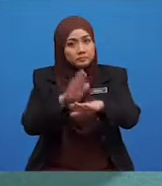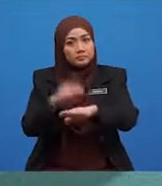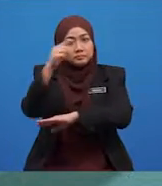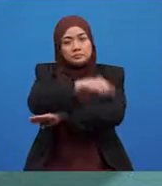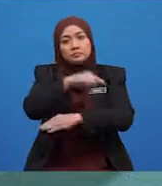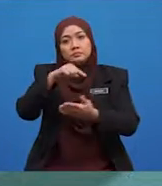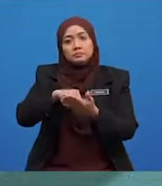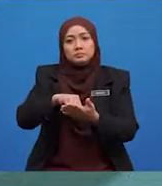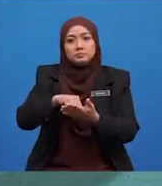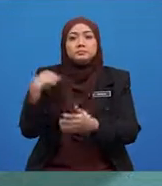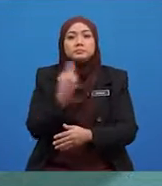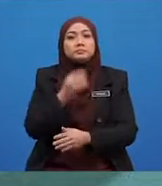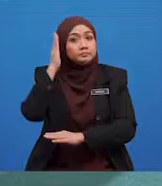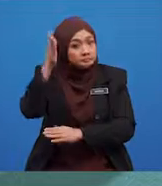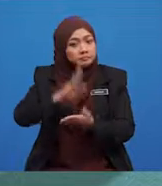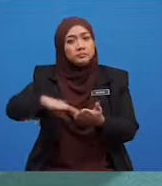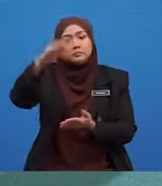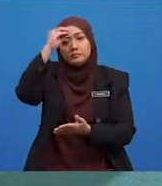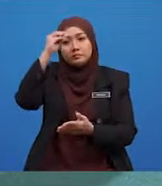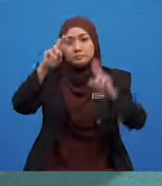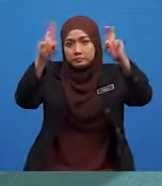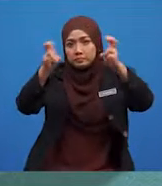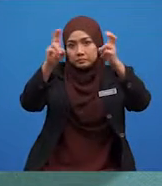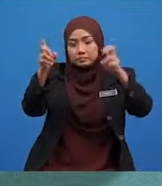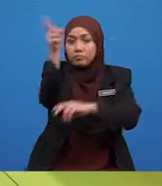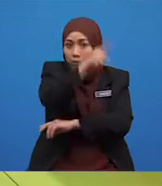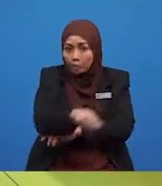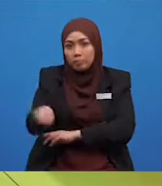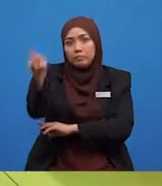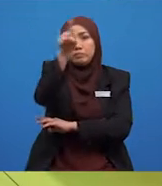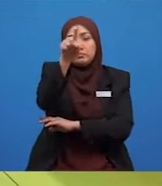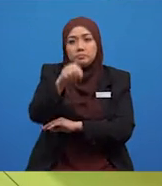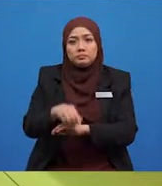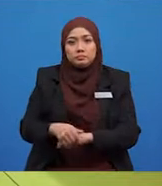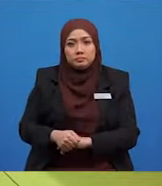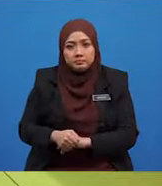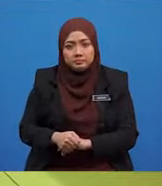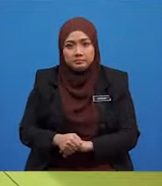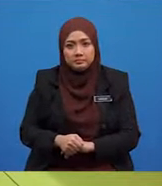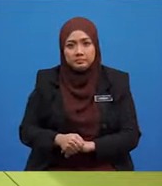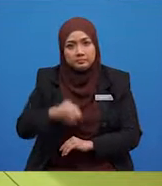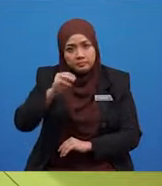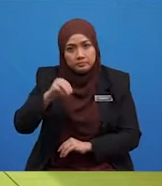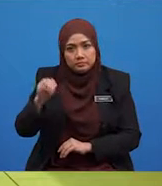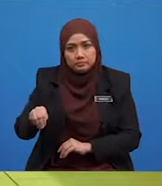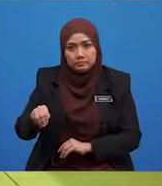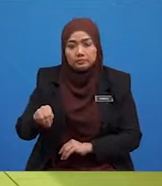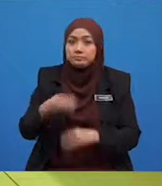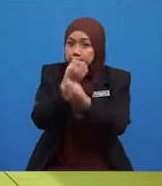ini, kita akan mempelajari tajuk bulatan. Sudahkah anda bersedia?